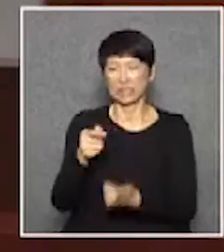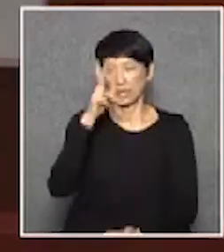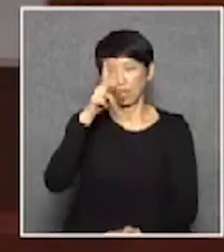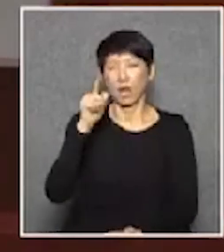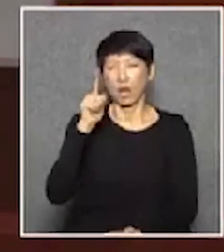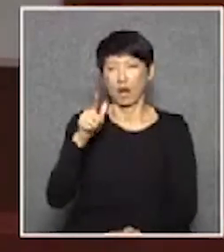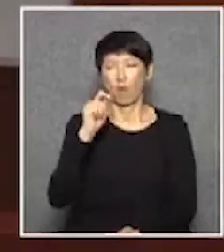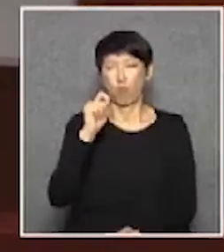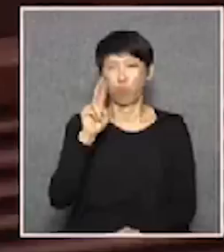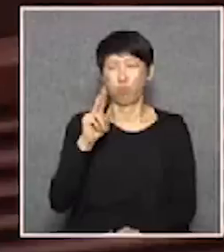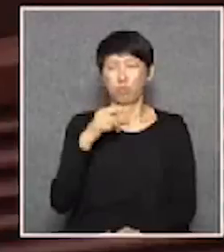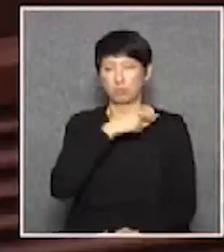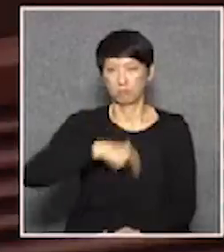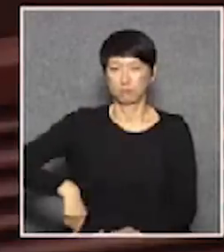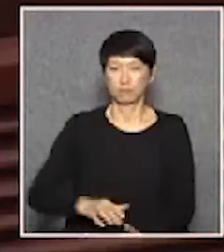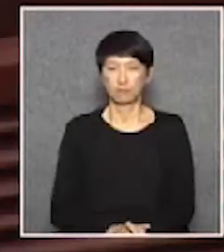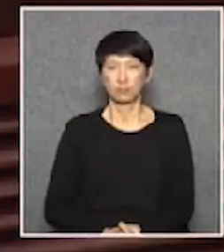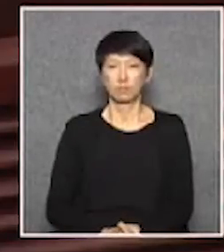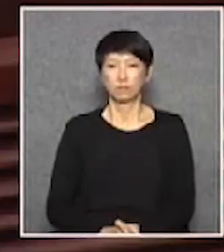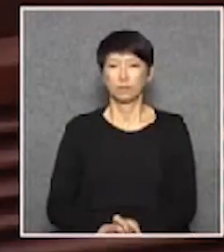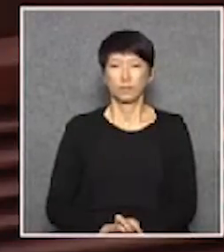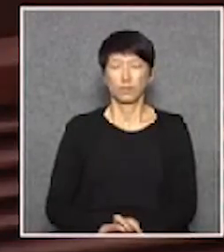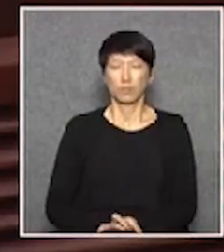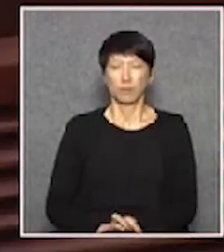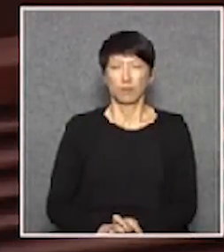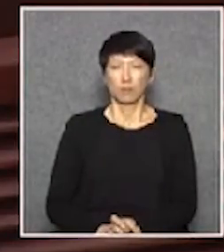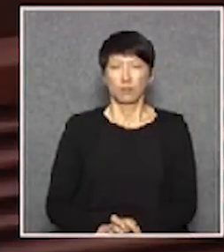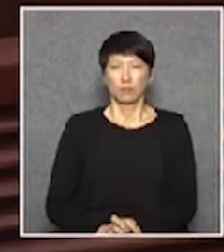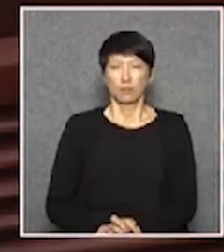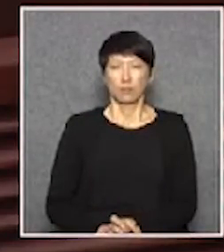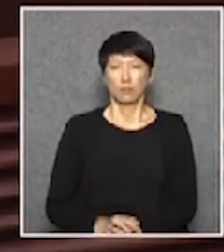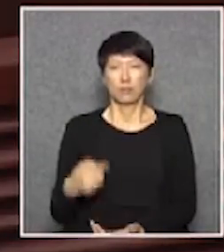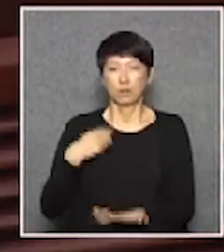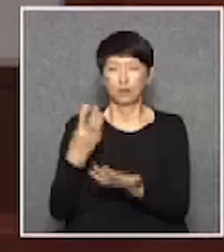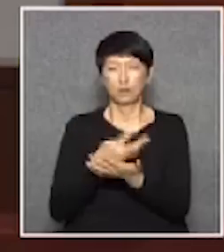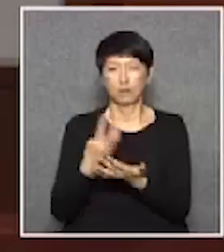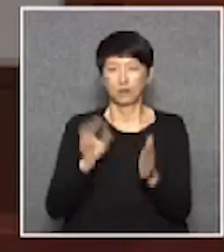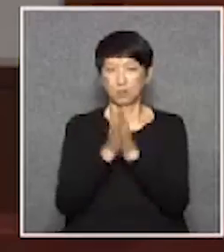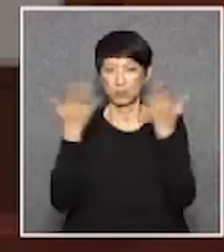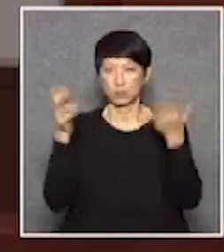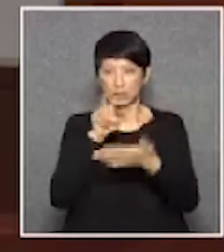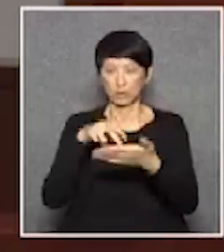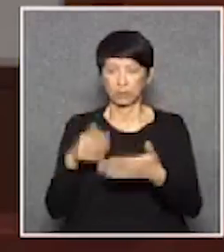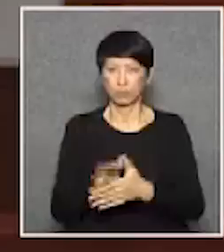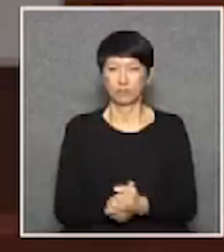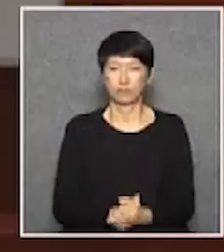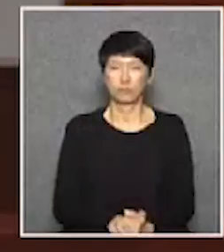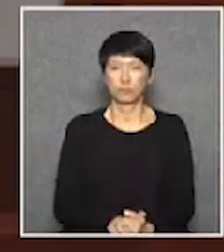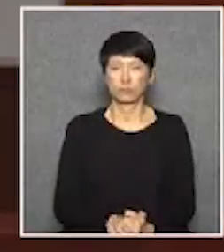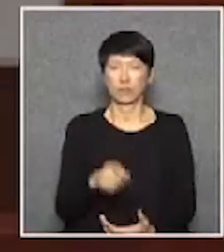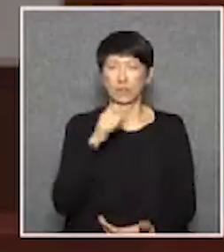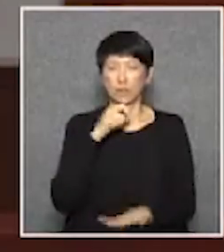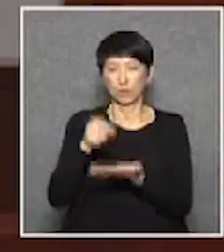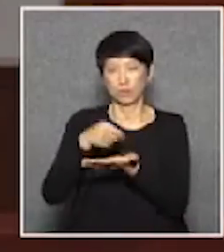即係嗰個議案、那個修訂議案係嘛？所以呢個我即係我都好仔細去睇嗰個廣告㗎，法叔啊！即係當然有啲文字